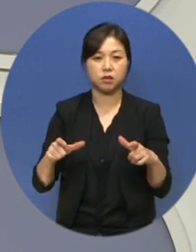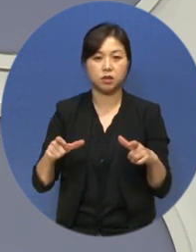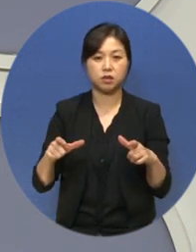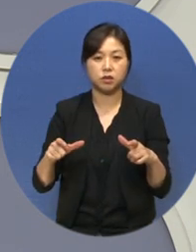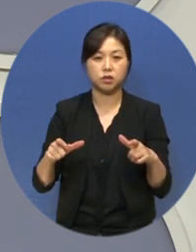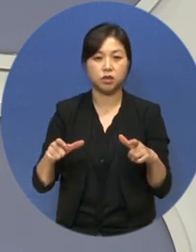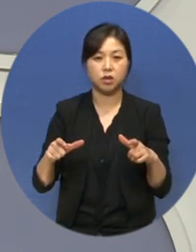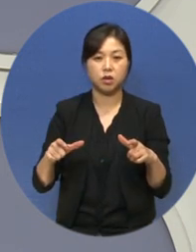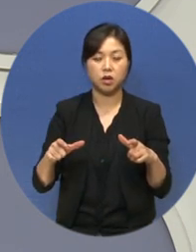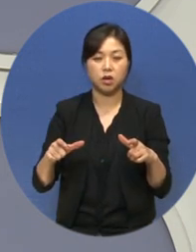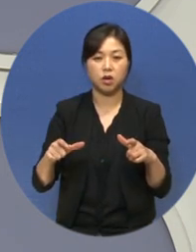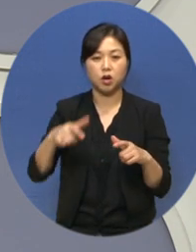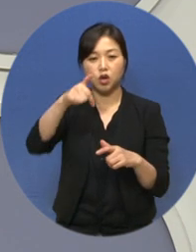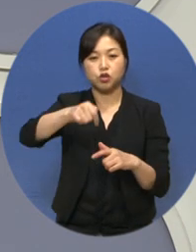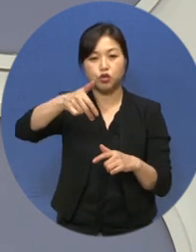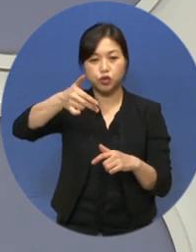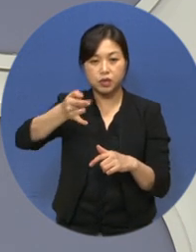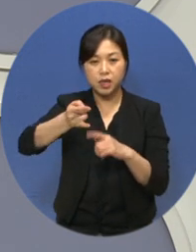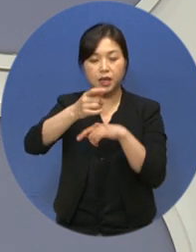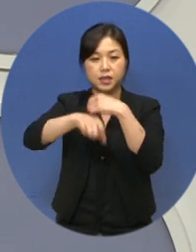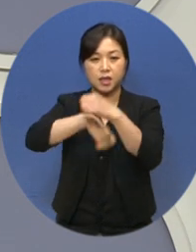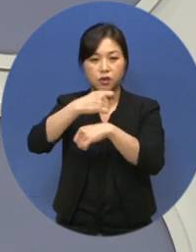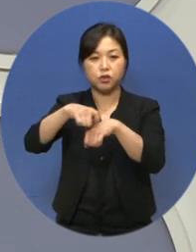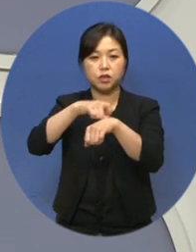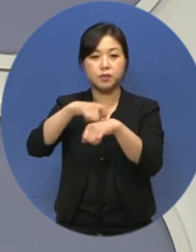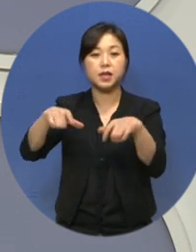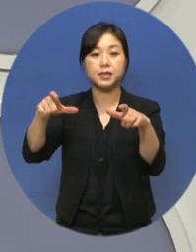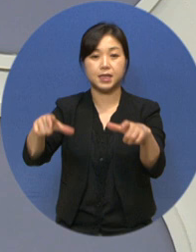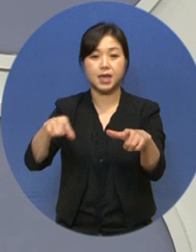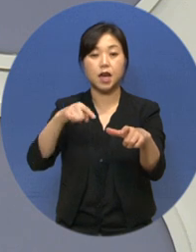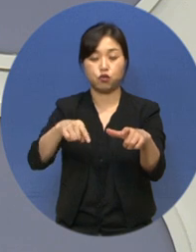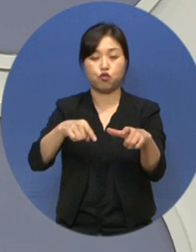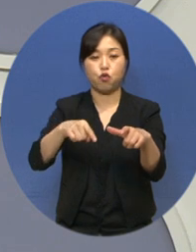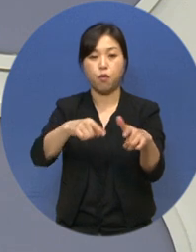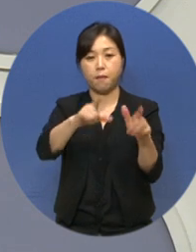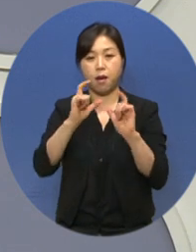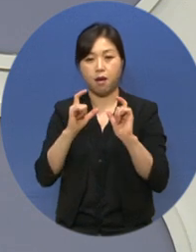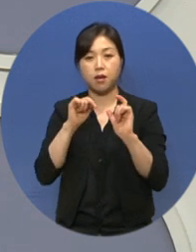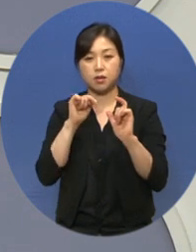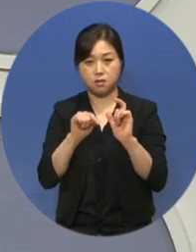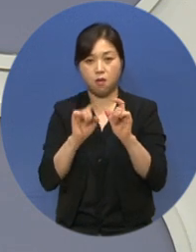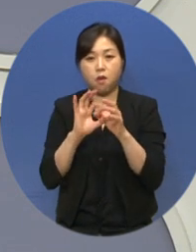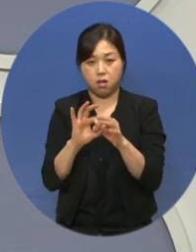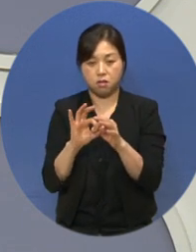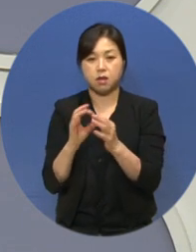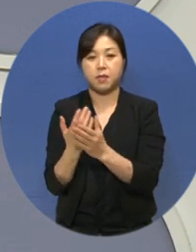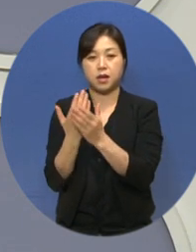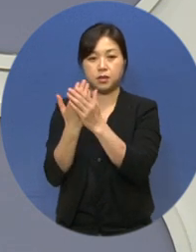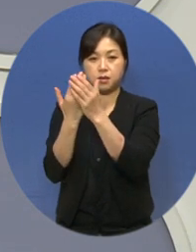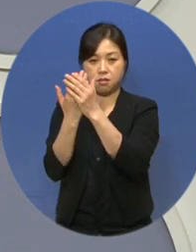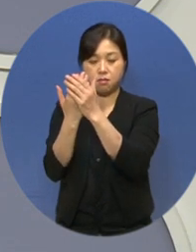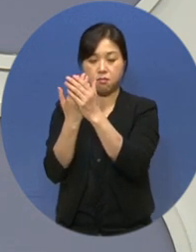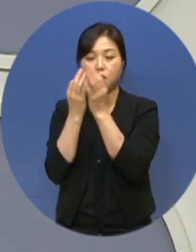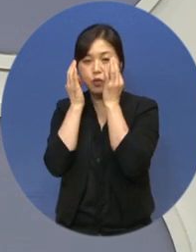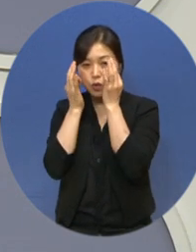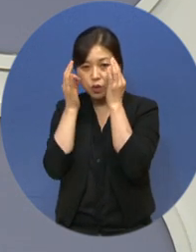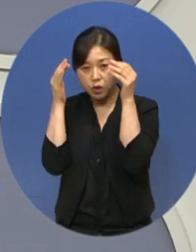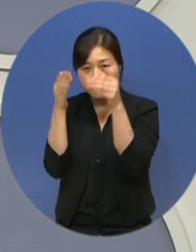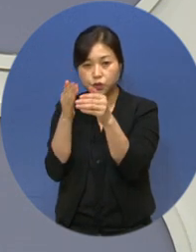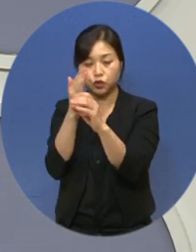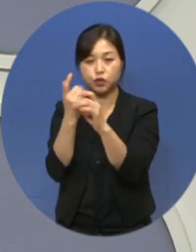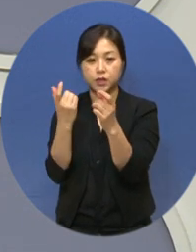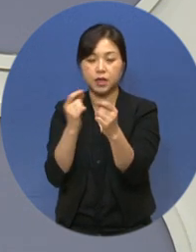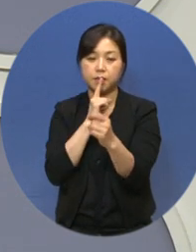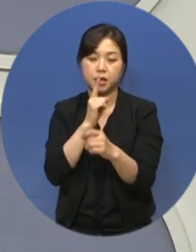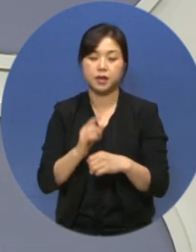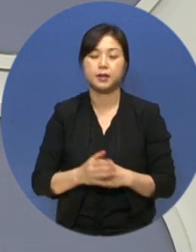에 수소에너지 전화 규제 특구를 지정받아 어서 그랬다는 살림하고 게 8 전엔 우리가 안전 이렇게 하고 있다